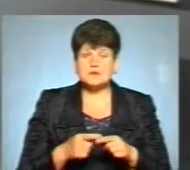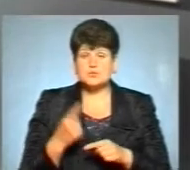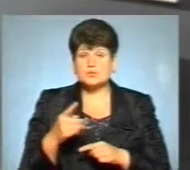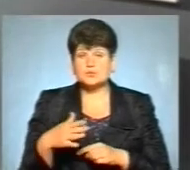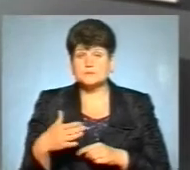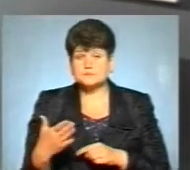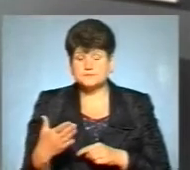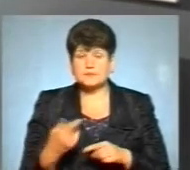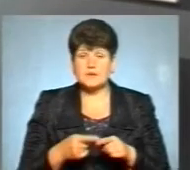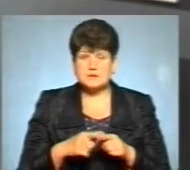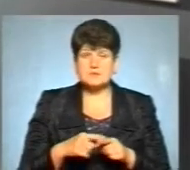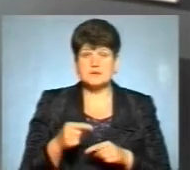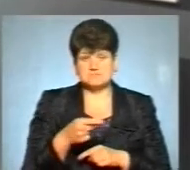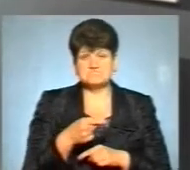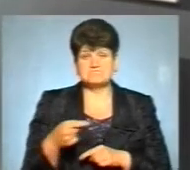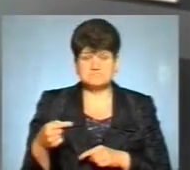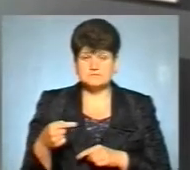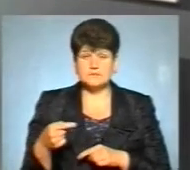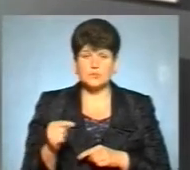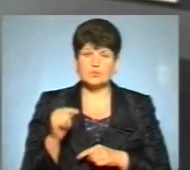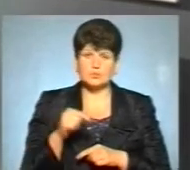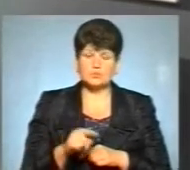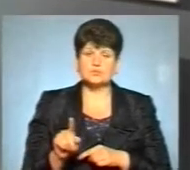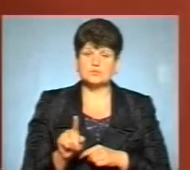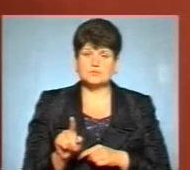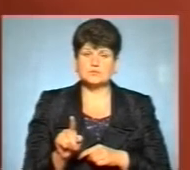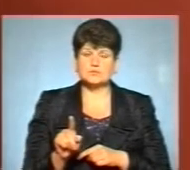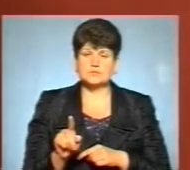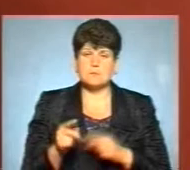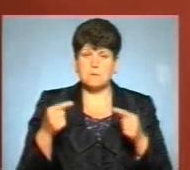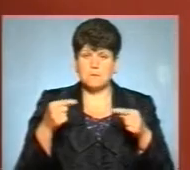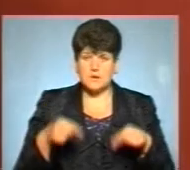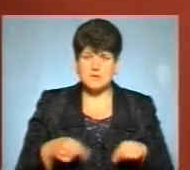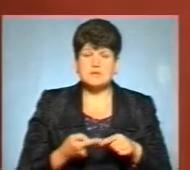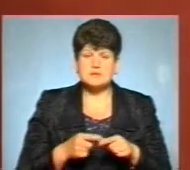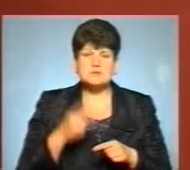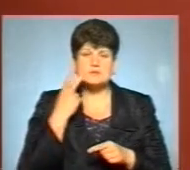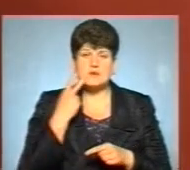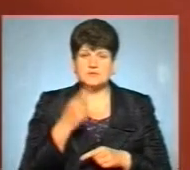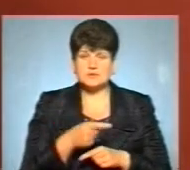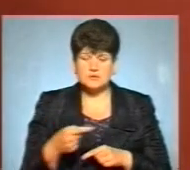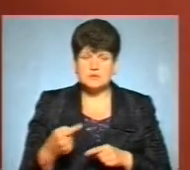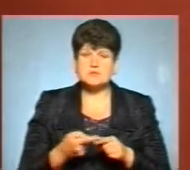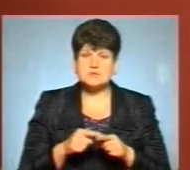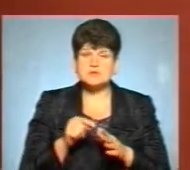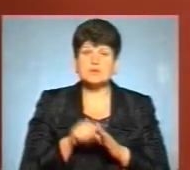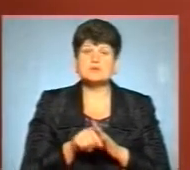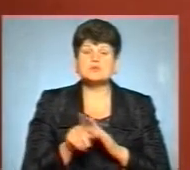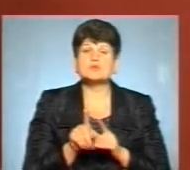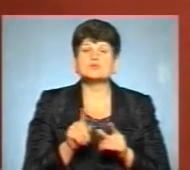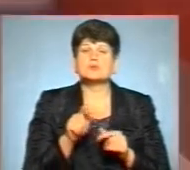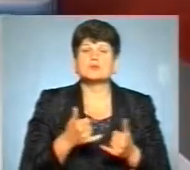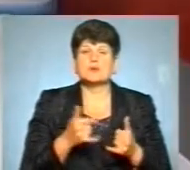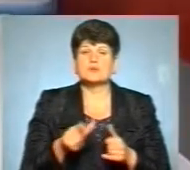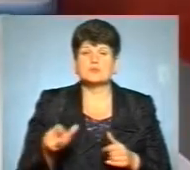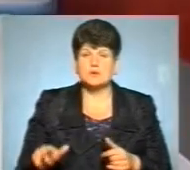це, звичайно, що негатив. Через те, що падіння – це завжди негативно. Ну, власне, що це означає для людей? Ну, тобто для людей